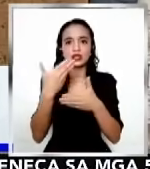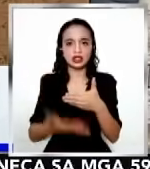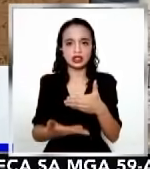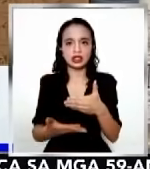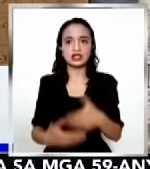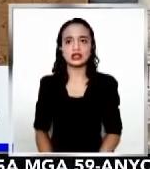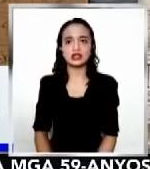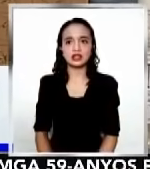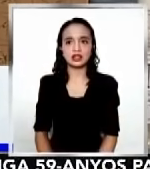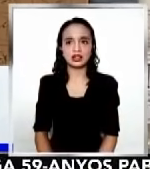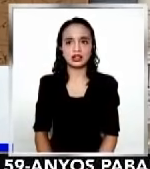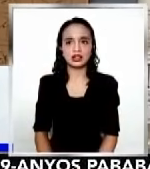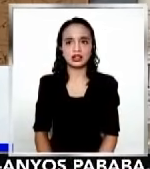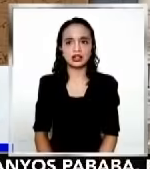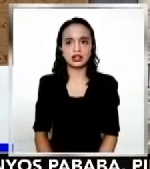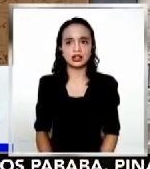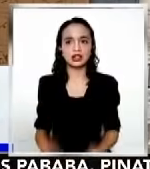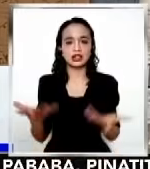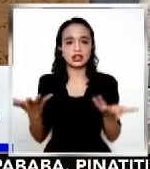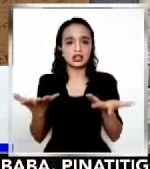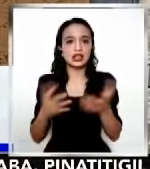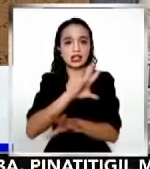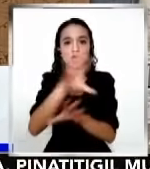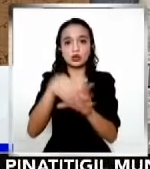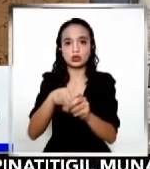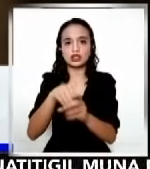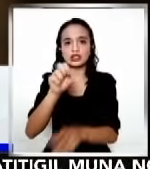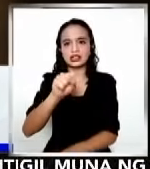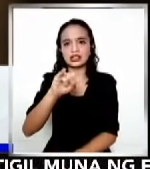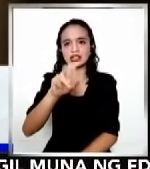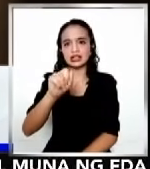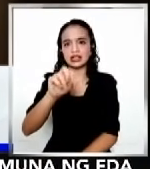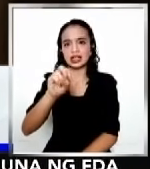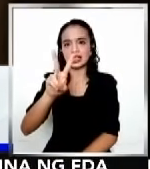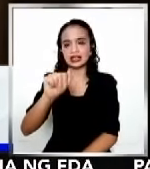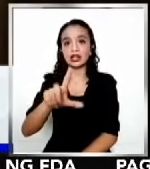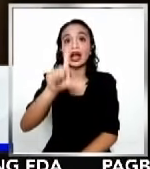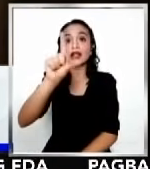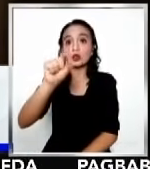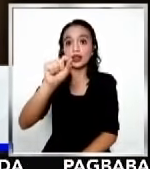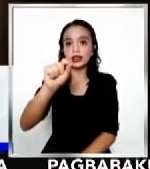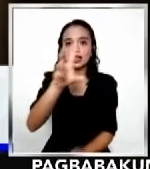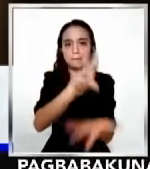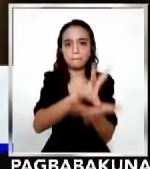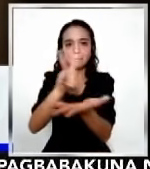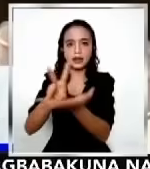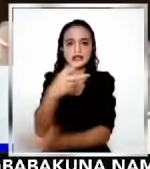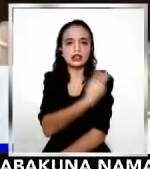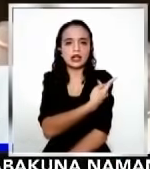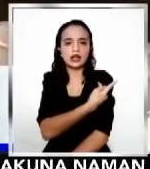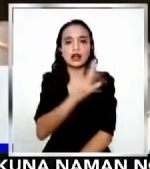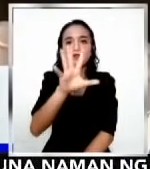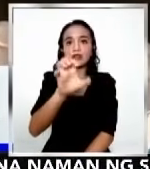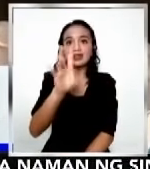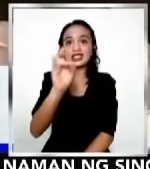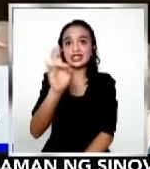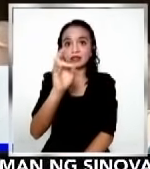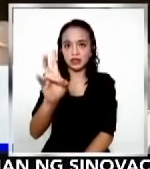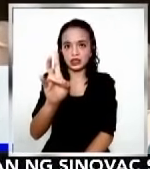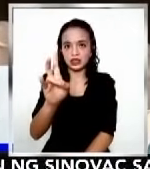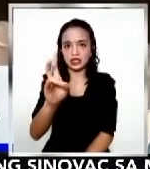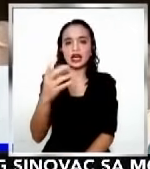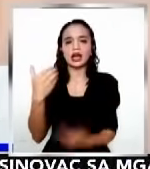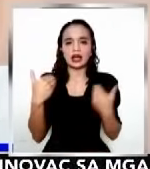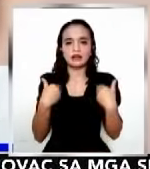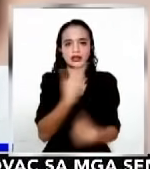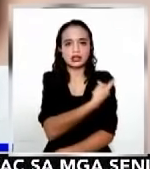Sinovac. 20 ang vaccination site sa Maynila. 570 doses ang alokasyon sa kada vaccination site. Dito